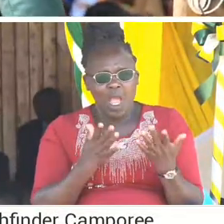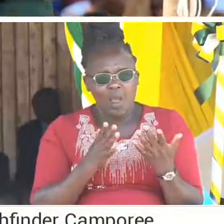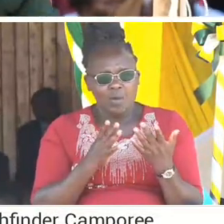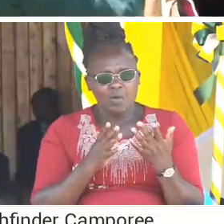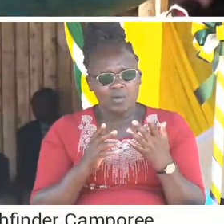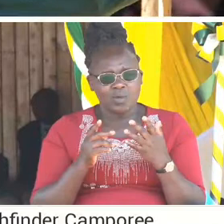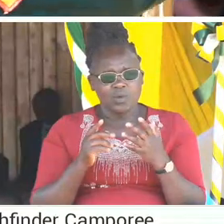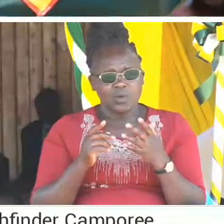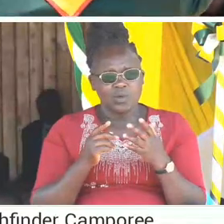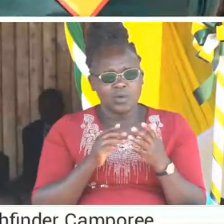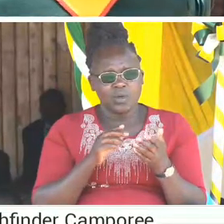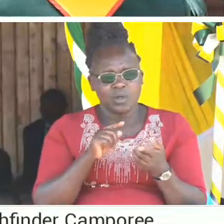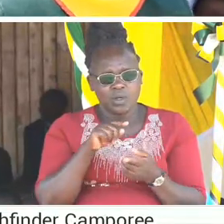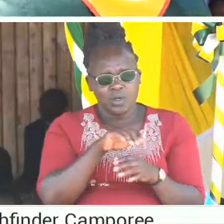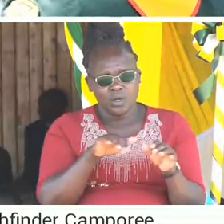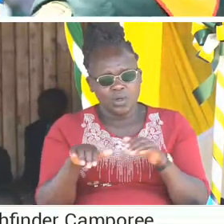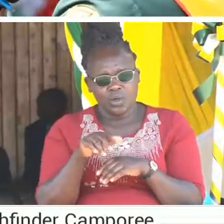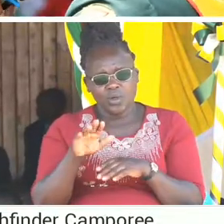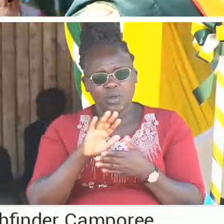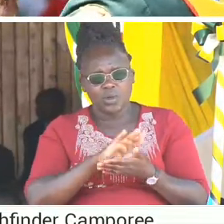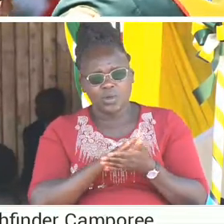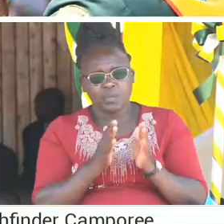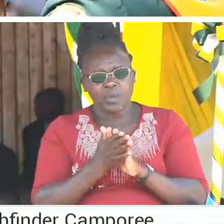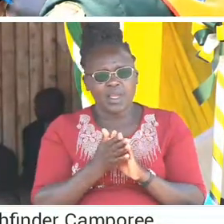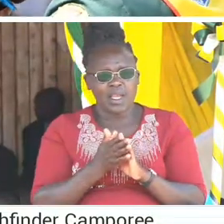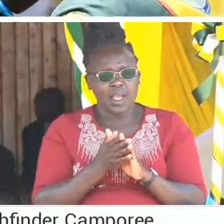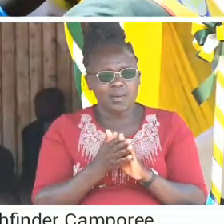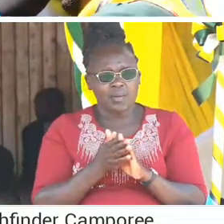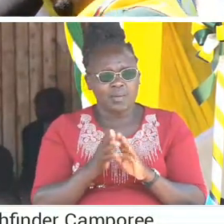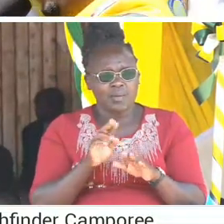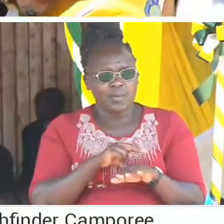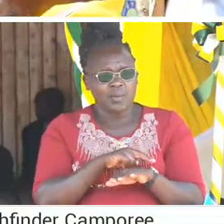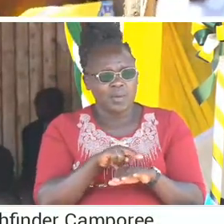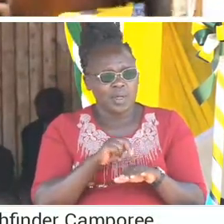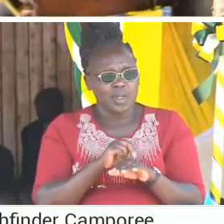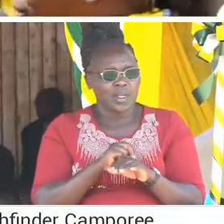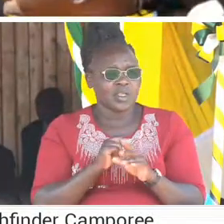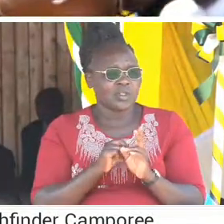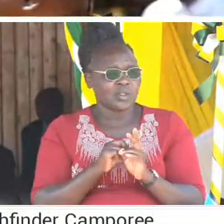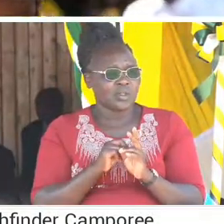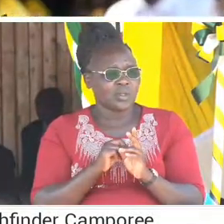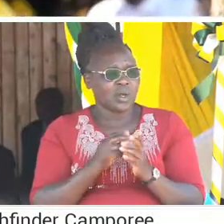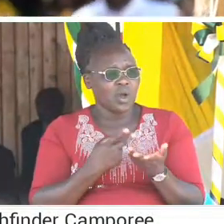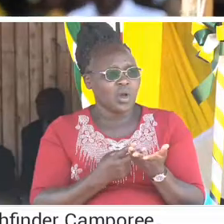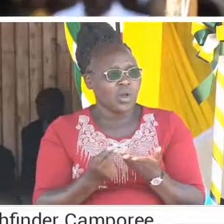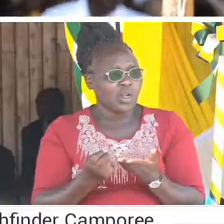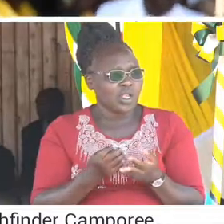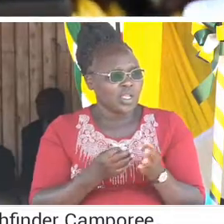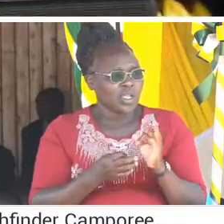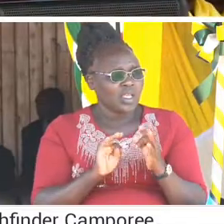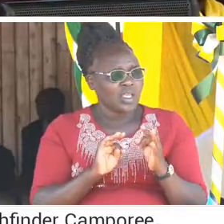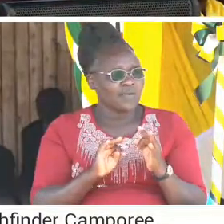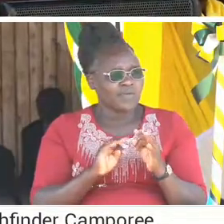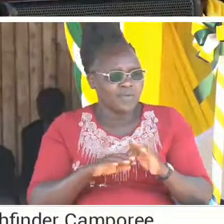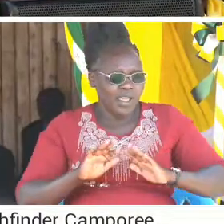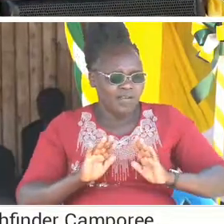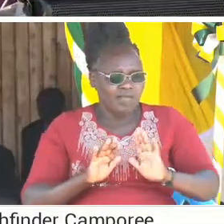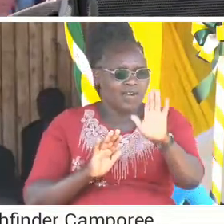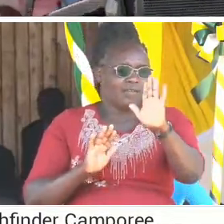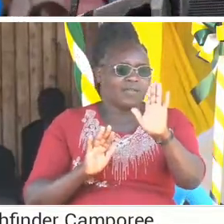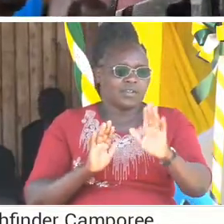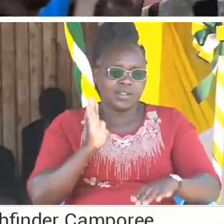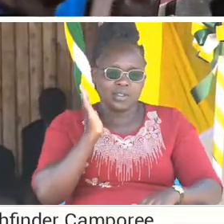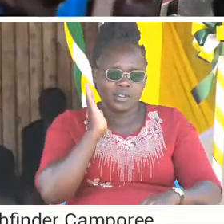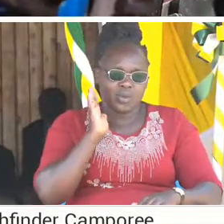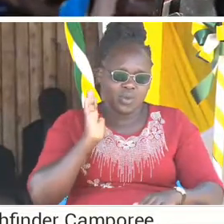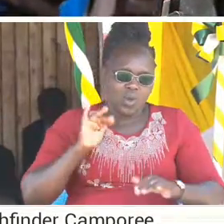takatifu na umetelekeza ndoa yako, umeacha mama alee watoto mwenyewe, umekimbia nyumbani? Anakufanyaje kuwa taifa takatifu